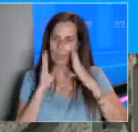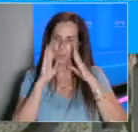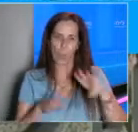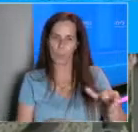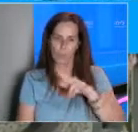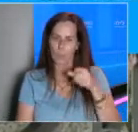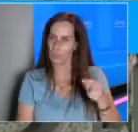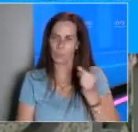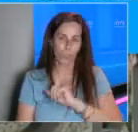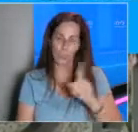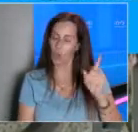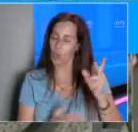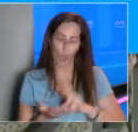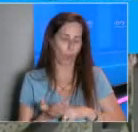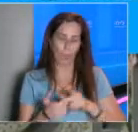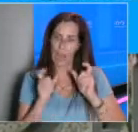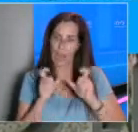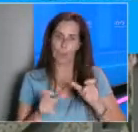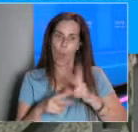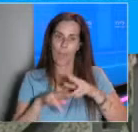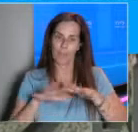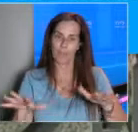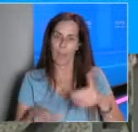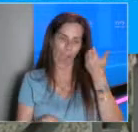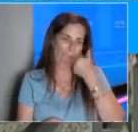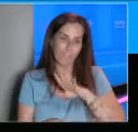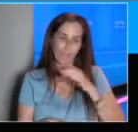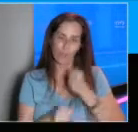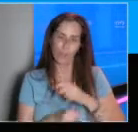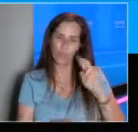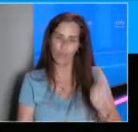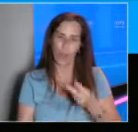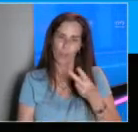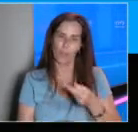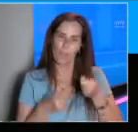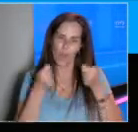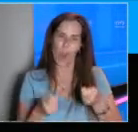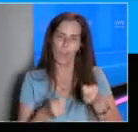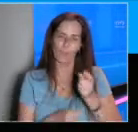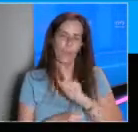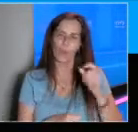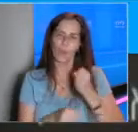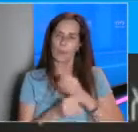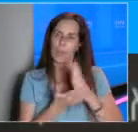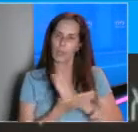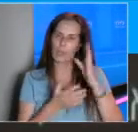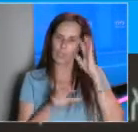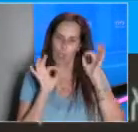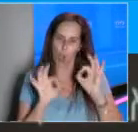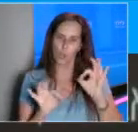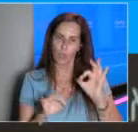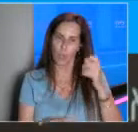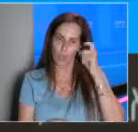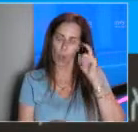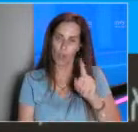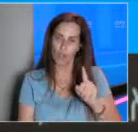הציבור, לא זאת הדרך למנוע מגפה. חבל שהולכים שוב בכוח ולא הולכים בהחלטות הגיוניות. אני